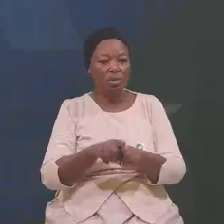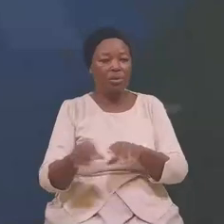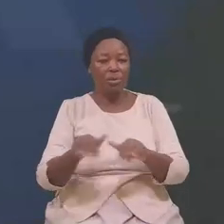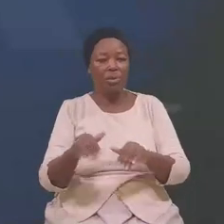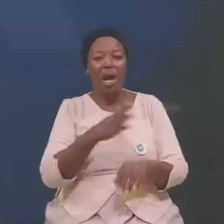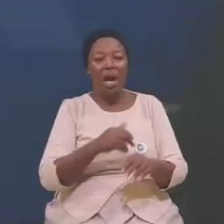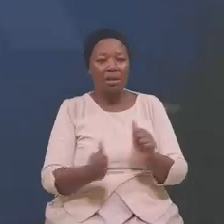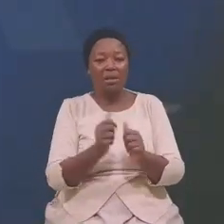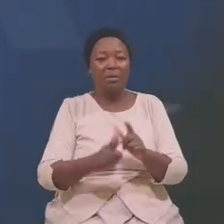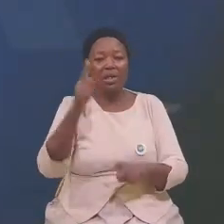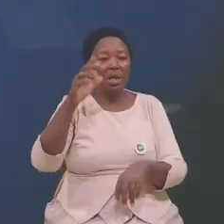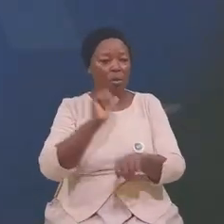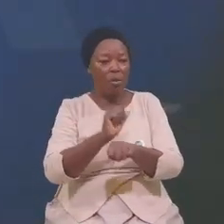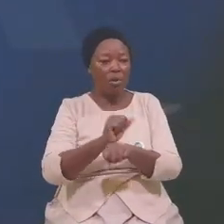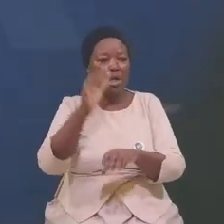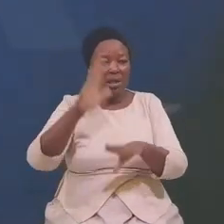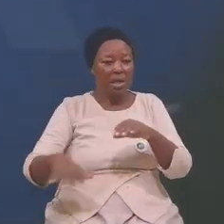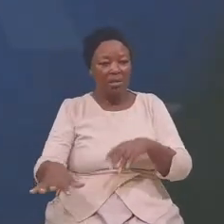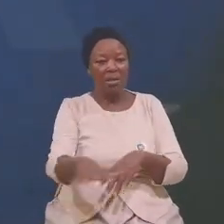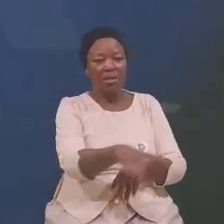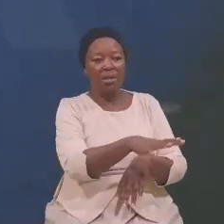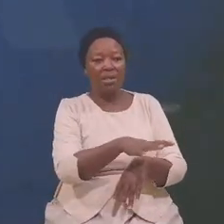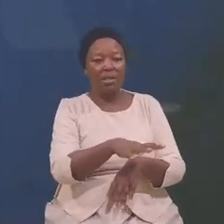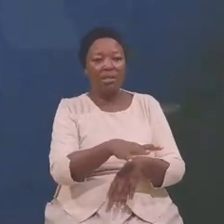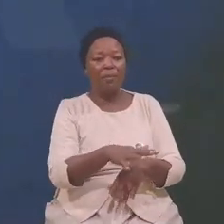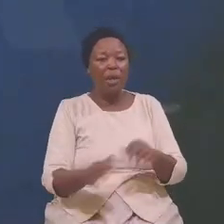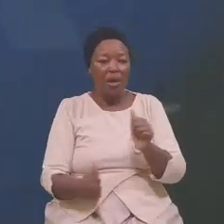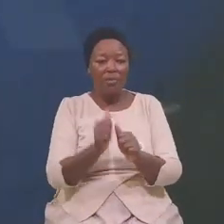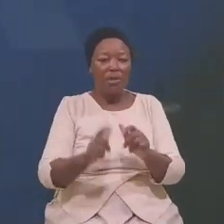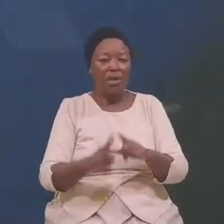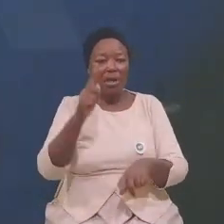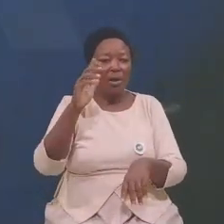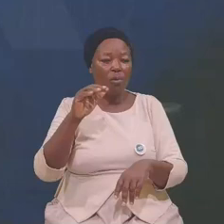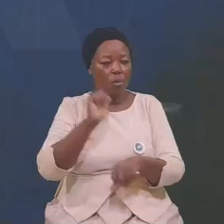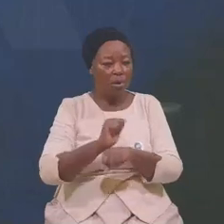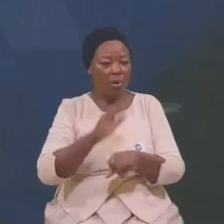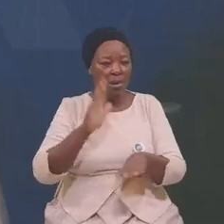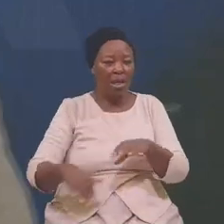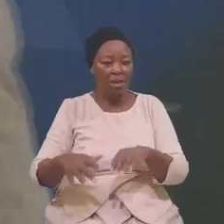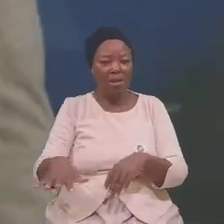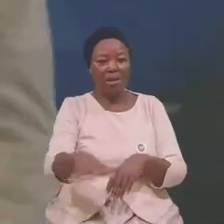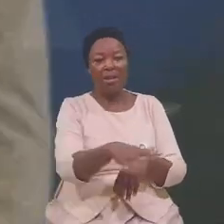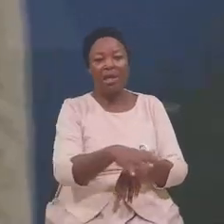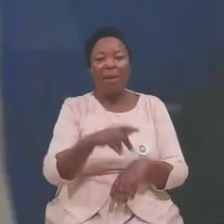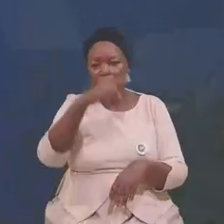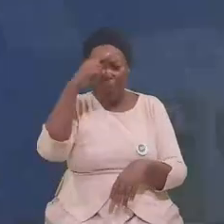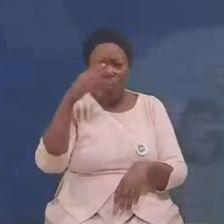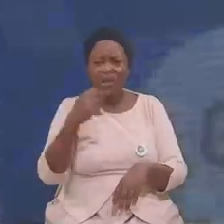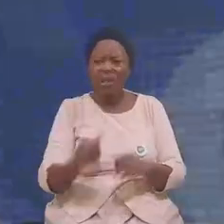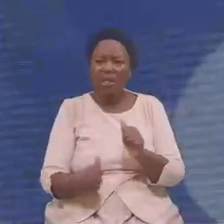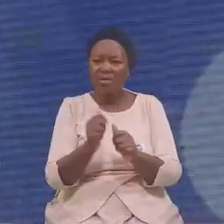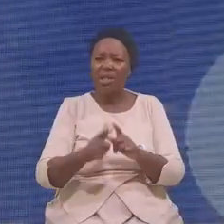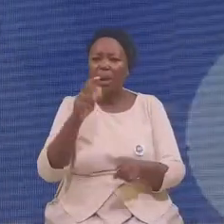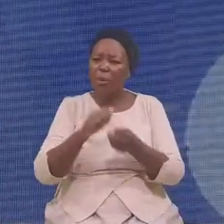plus grandes. Il en fera de plus grandes. Parce que les problèmes sont plus grands, sont venus